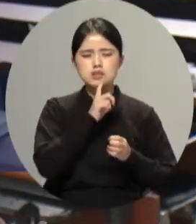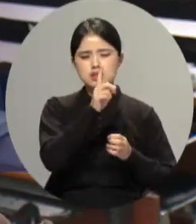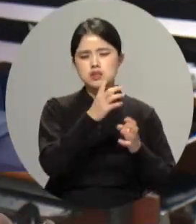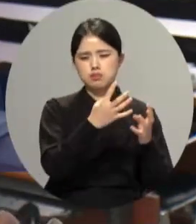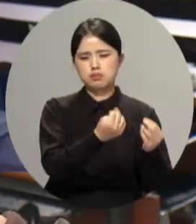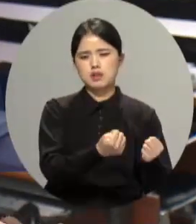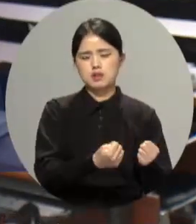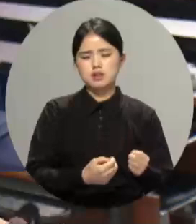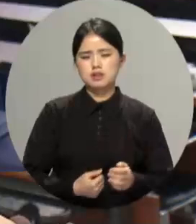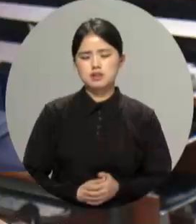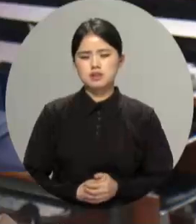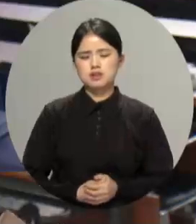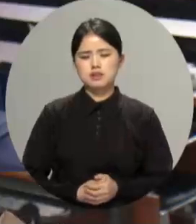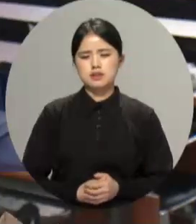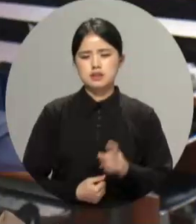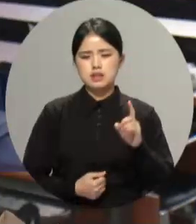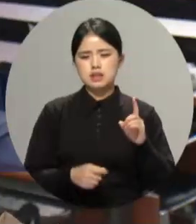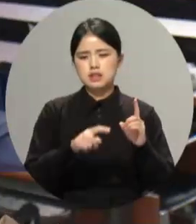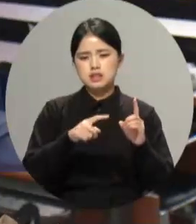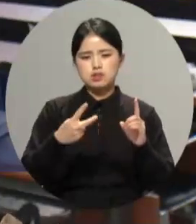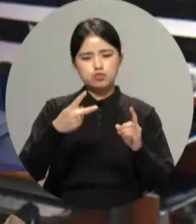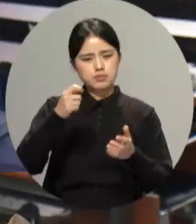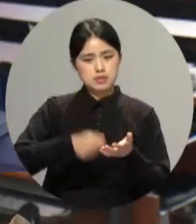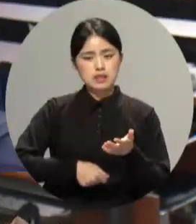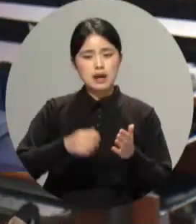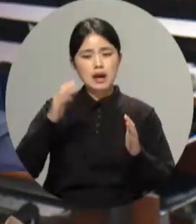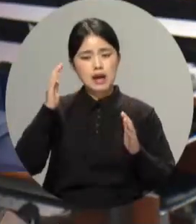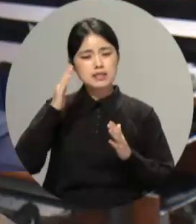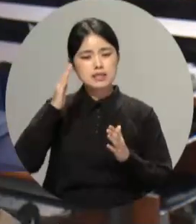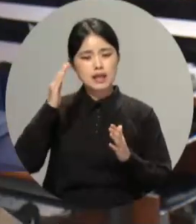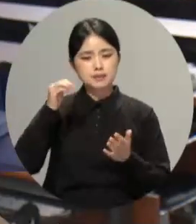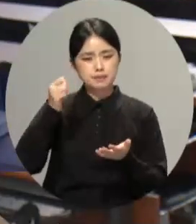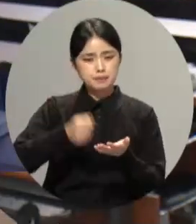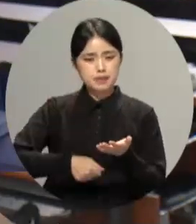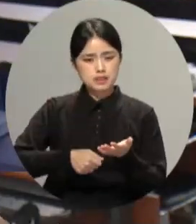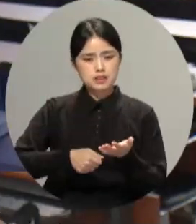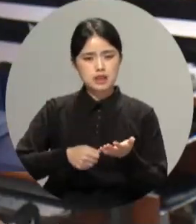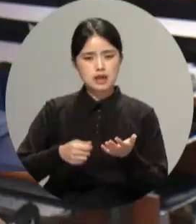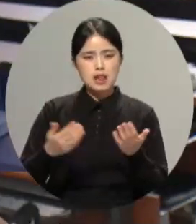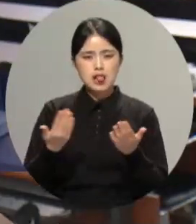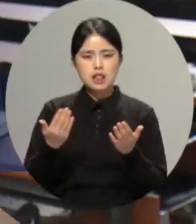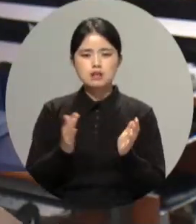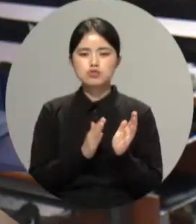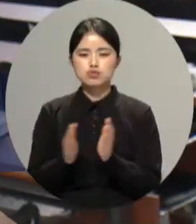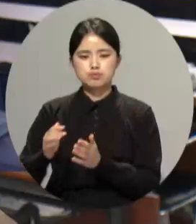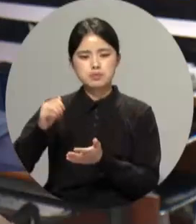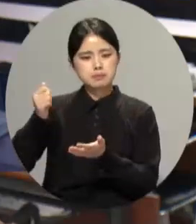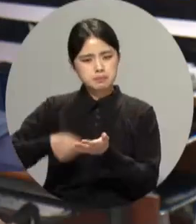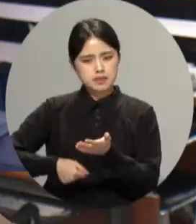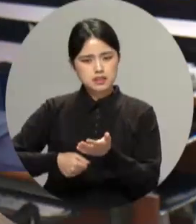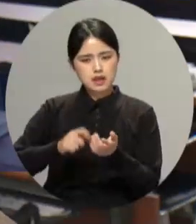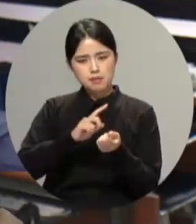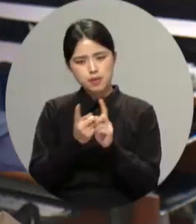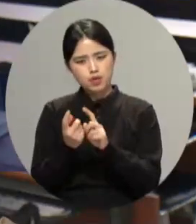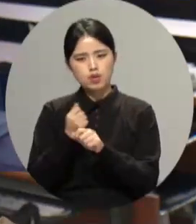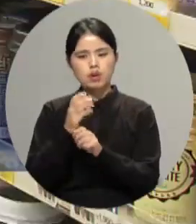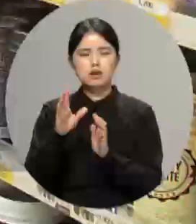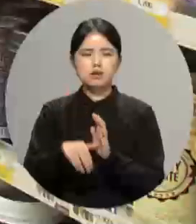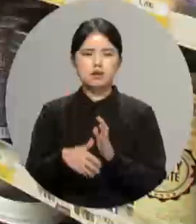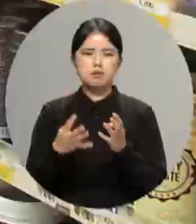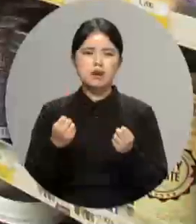많이 있습니다. D2 비자, 그러니까 유학생 비자에서 취업 준비 비자로 변경할 때 많은 어려움이